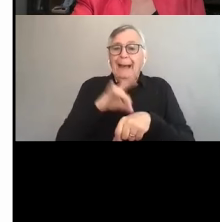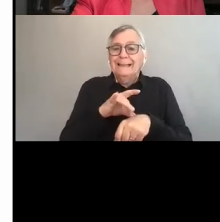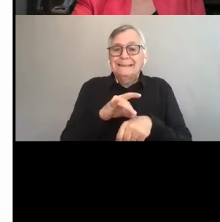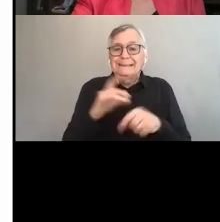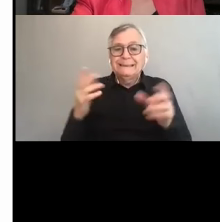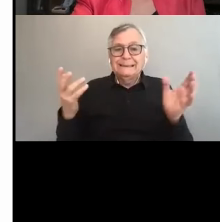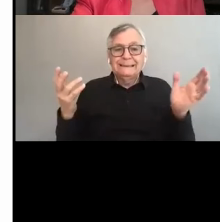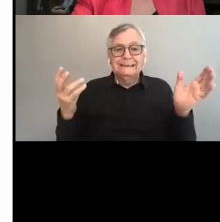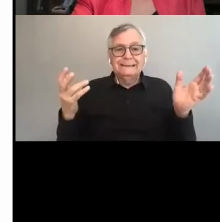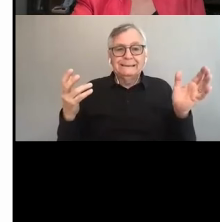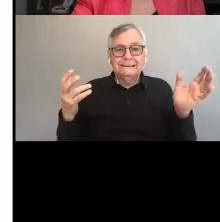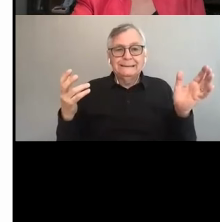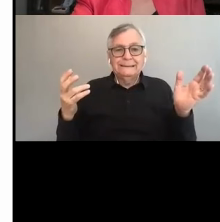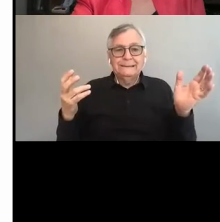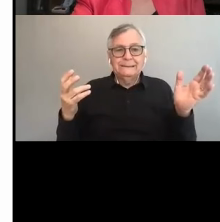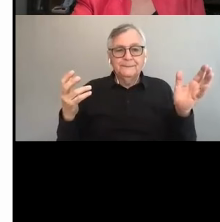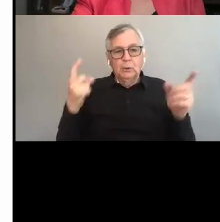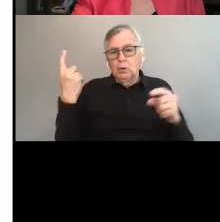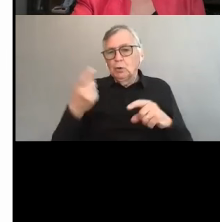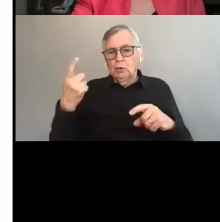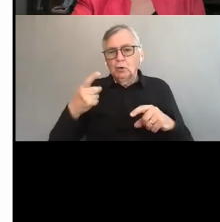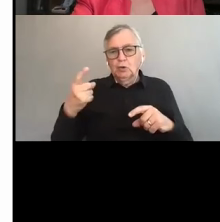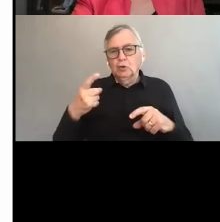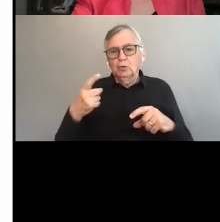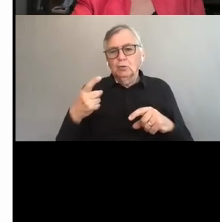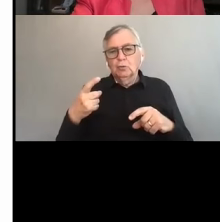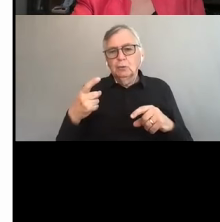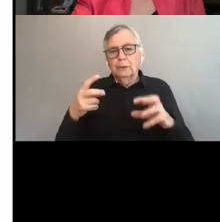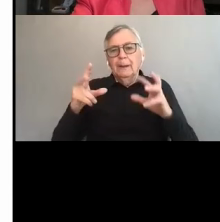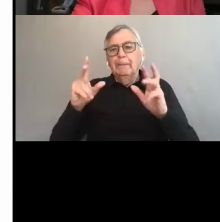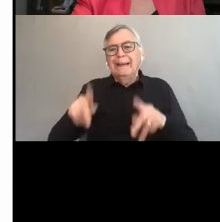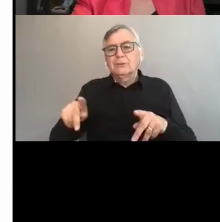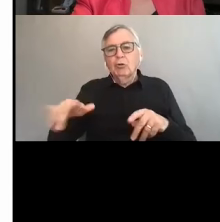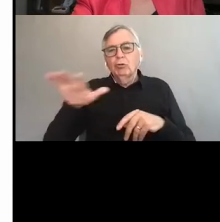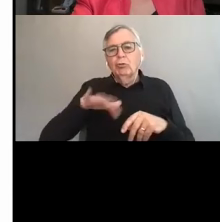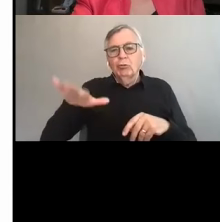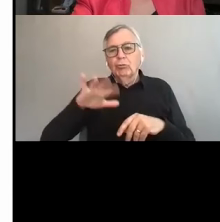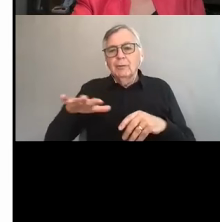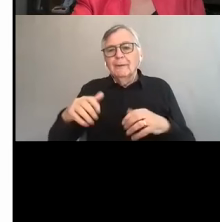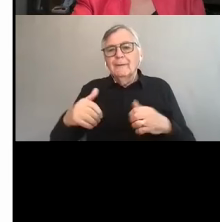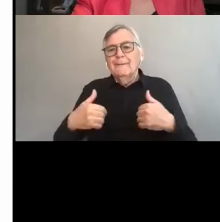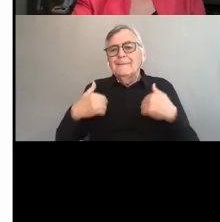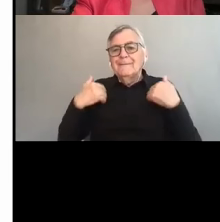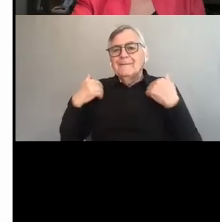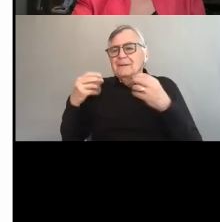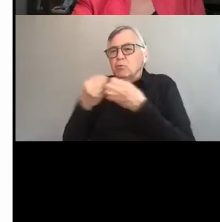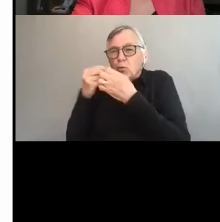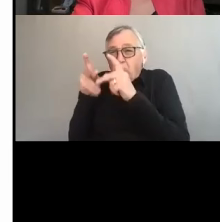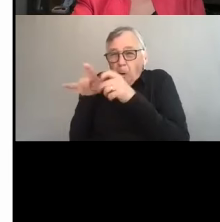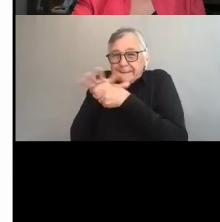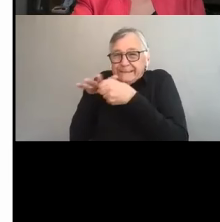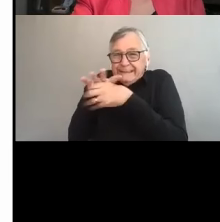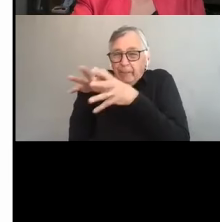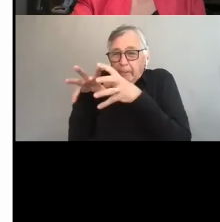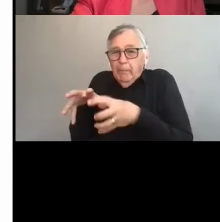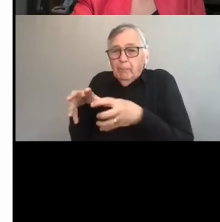est toujours plus sévère chez gens qui vivent dans des milieux densément peuplés, chez les gens